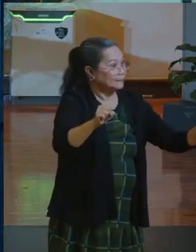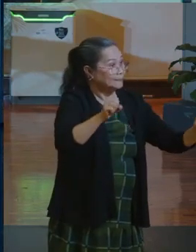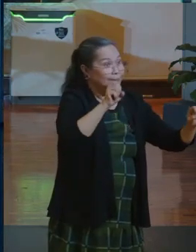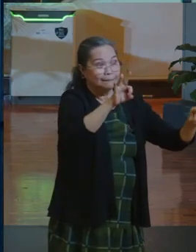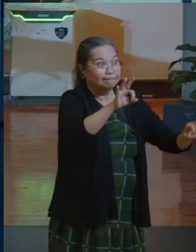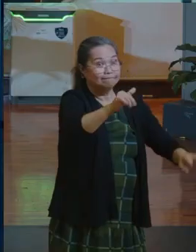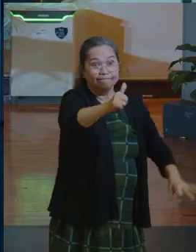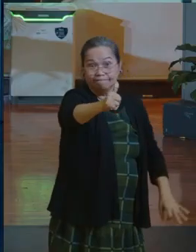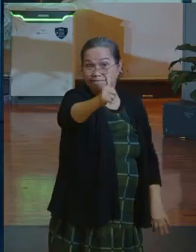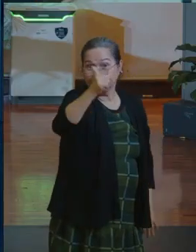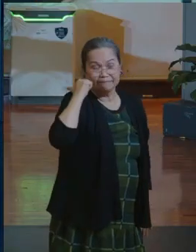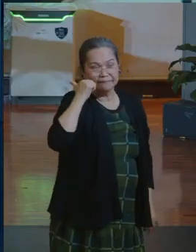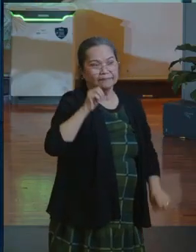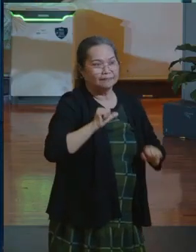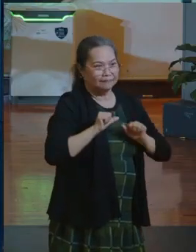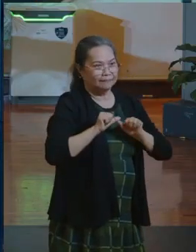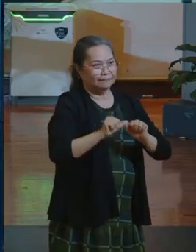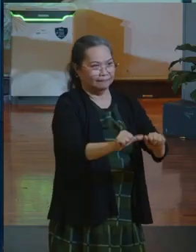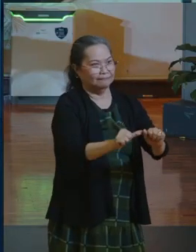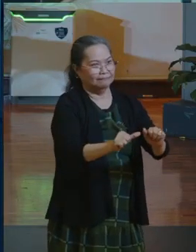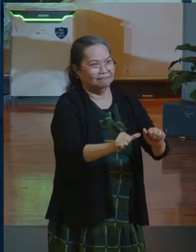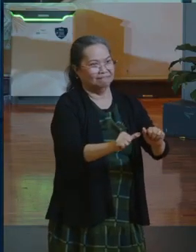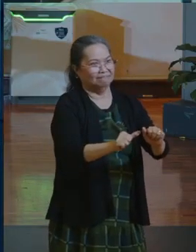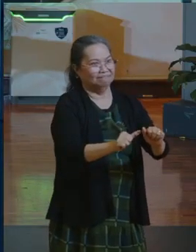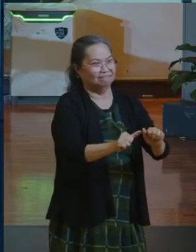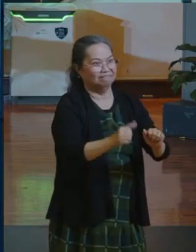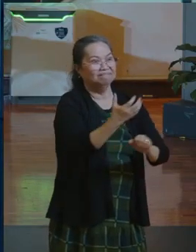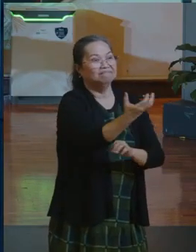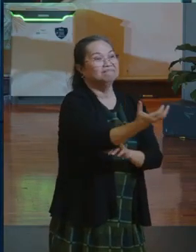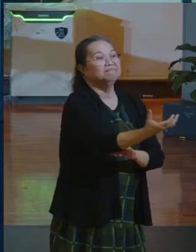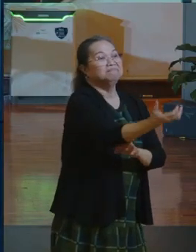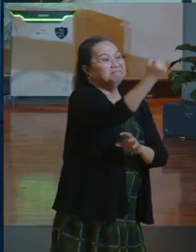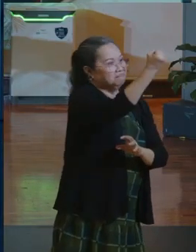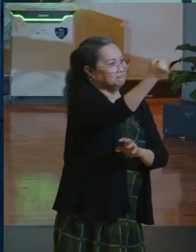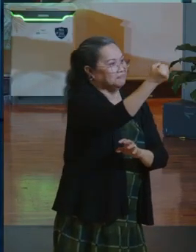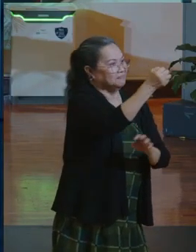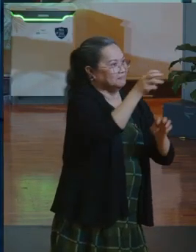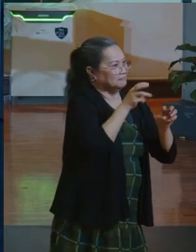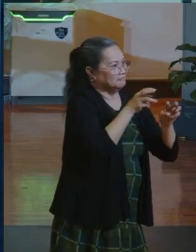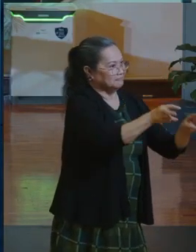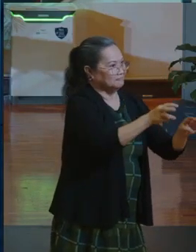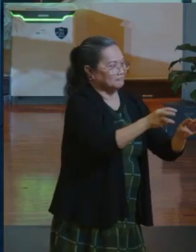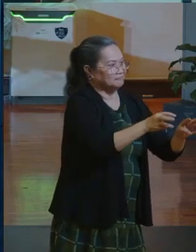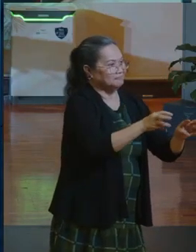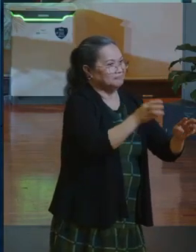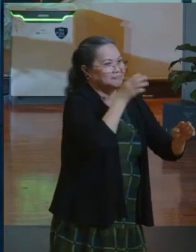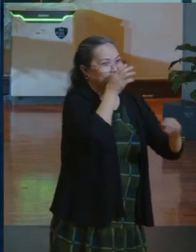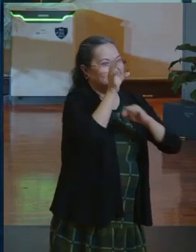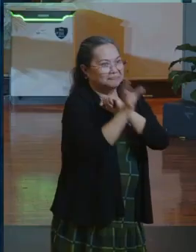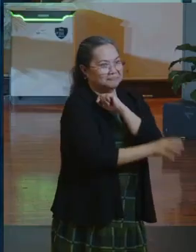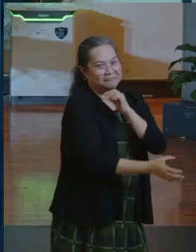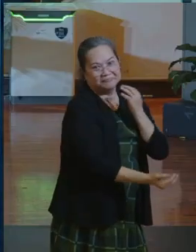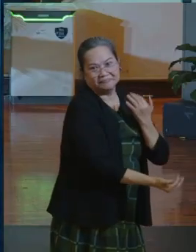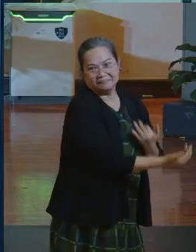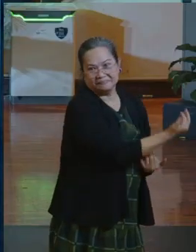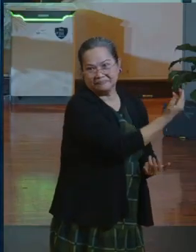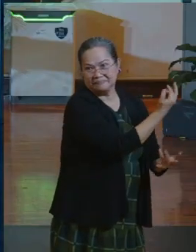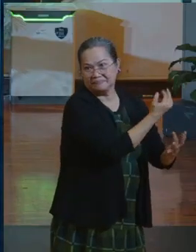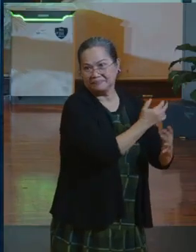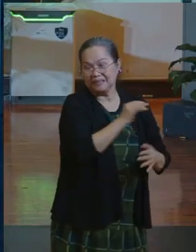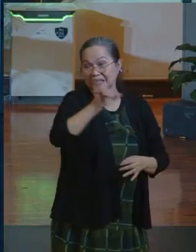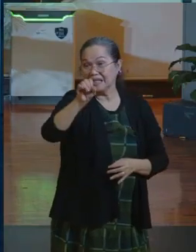hindi, mananatili kayo sa inyong estado na condemned. John